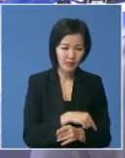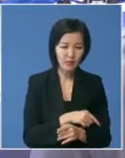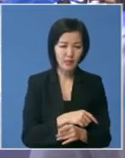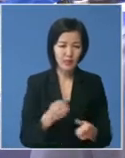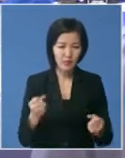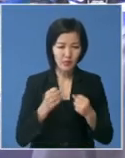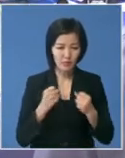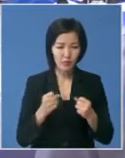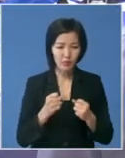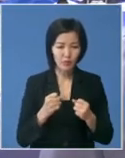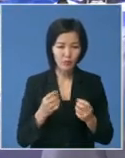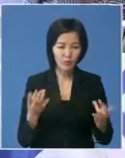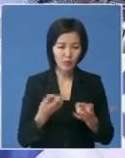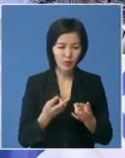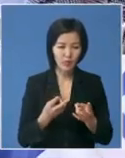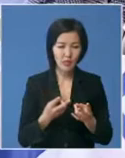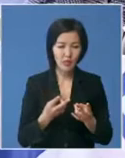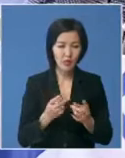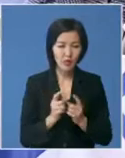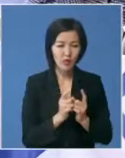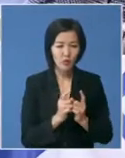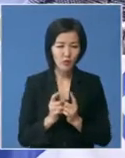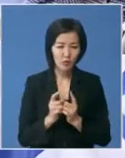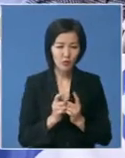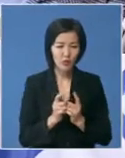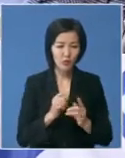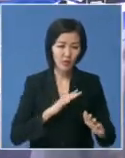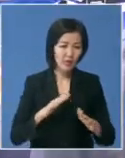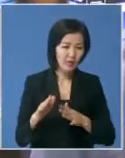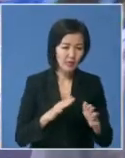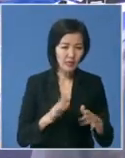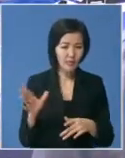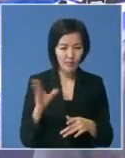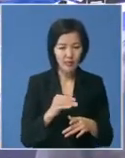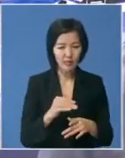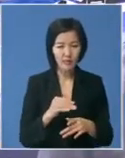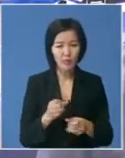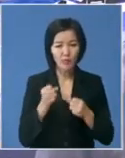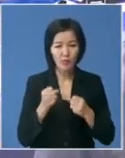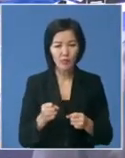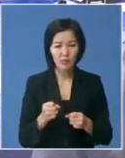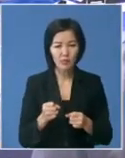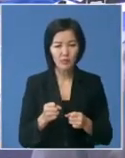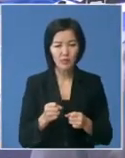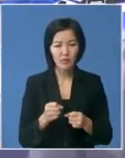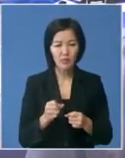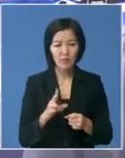деп санаймын өзінің негізінде. Күресті де білу керек, бәрін жан-жақты білу керек. Бокс,